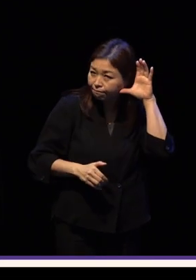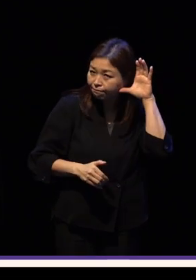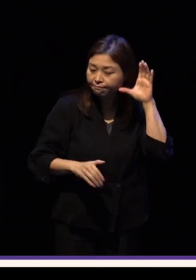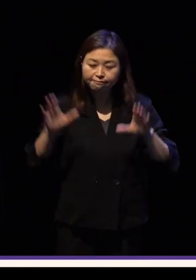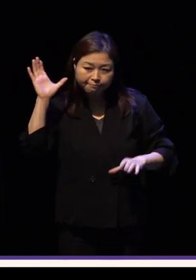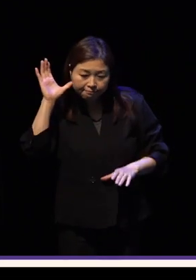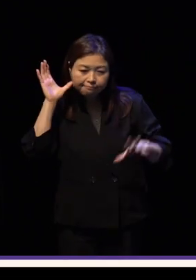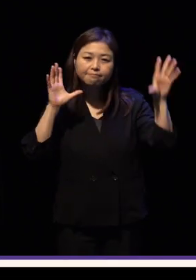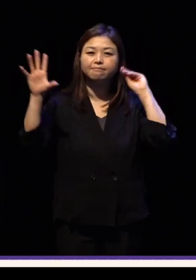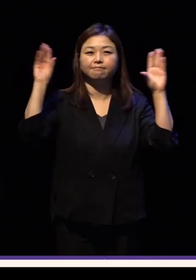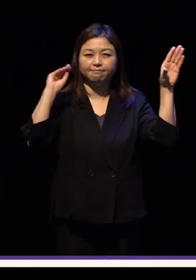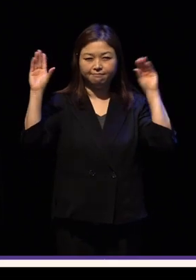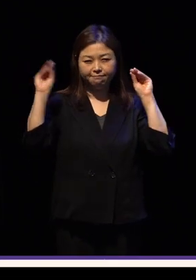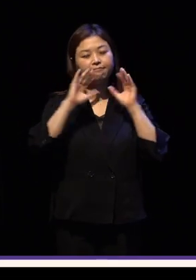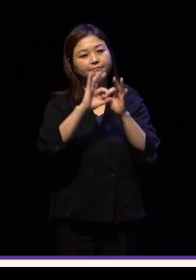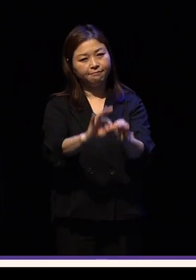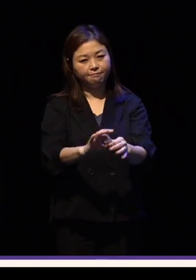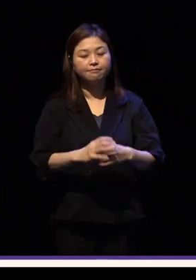왔습니다.